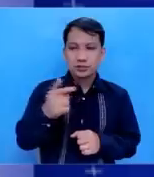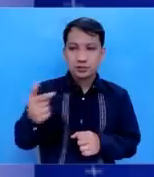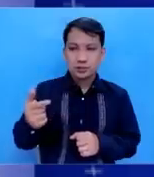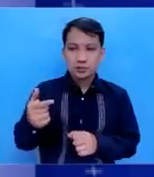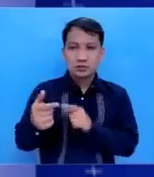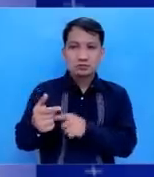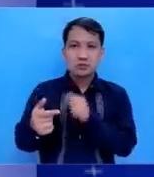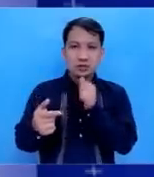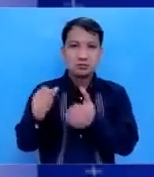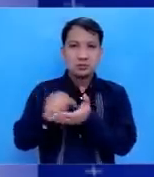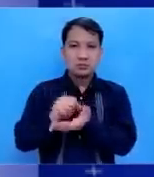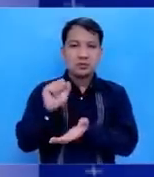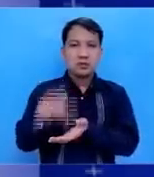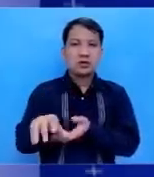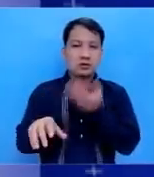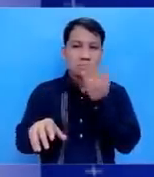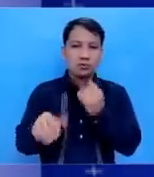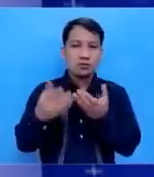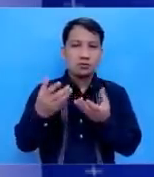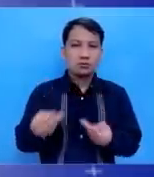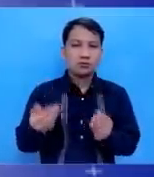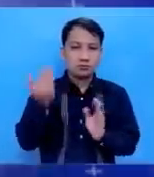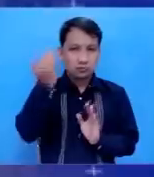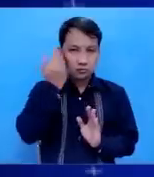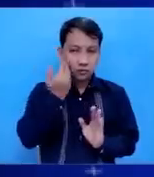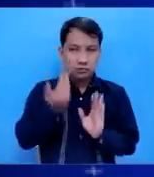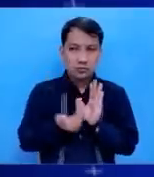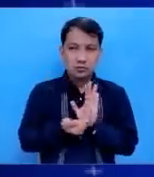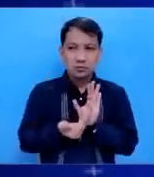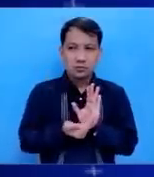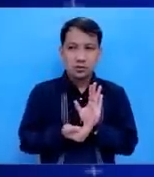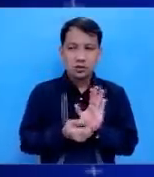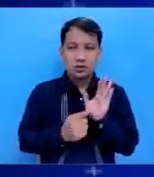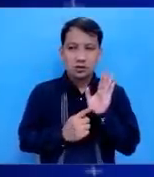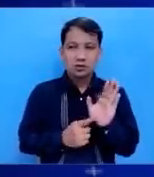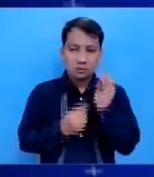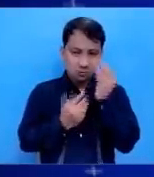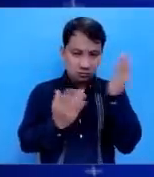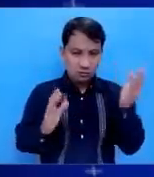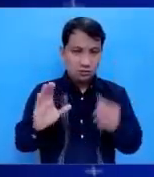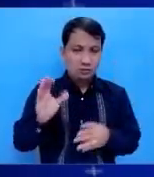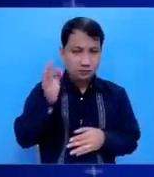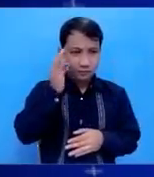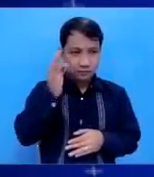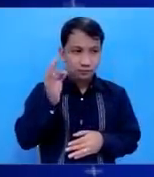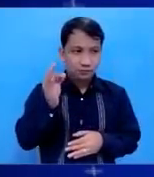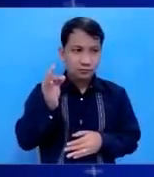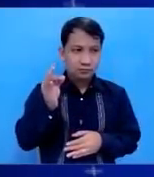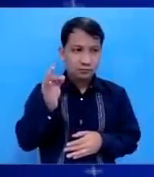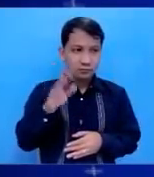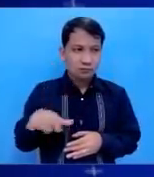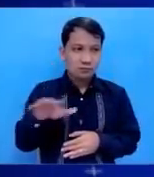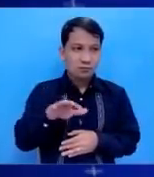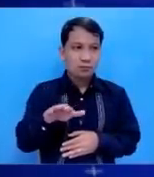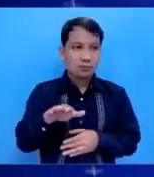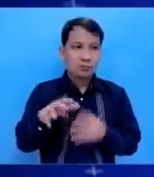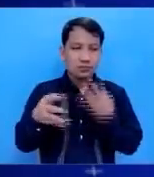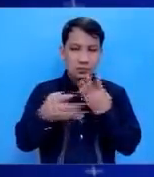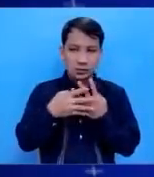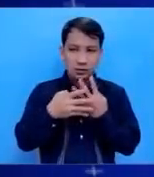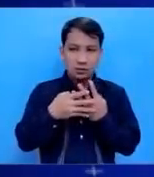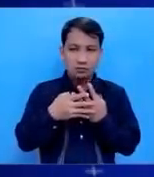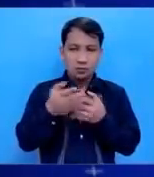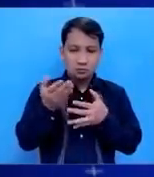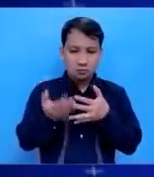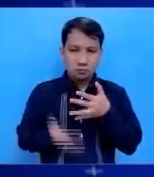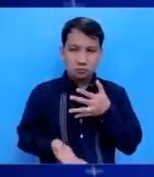pero ibinasura dahil sa kawalan ng ebidensya. Kasabay ng mga akusasyon kay Forigay Online, nakulong si Yumol sa